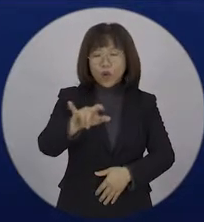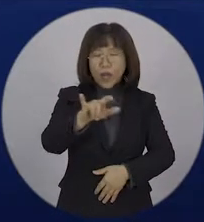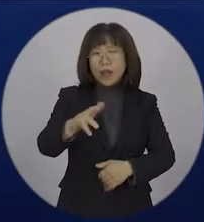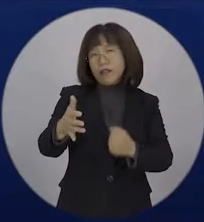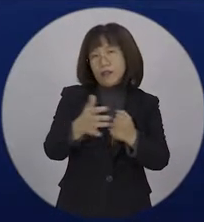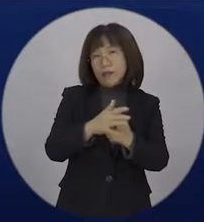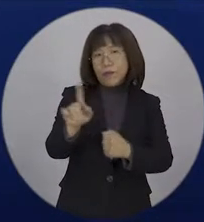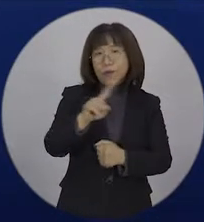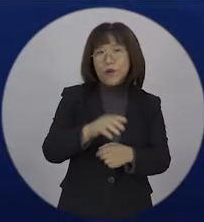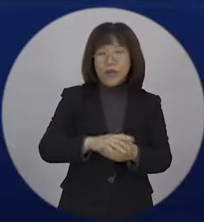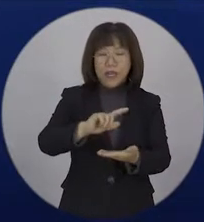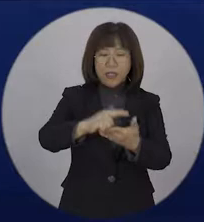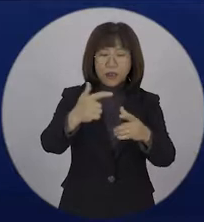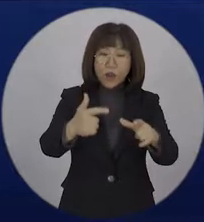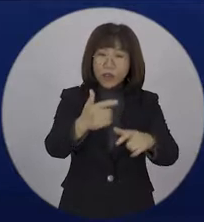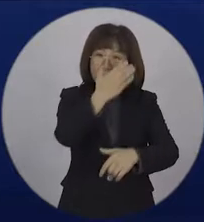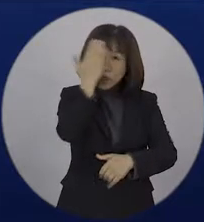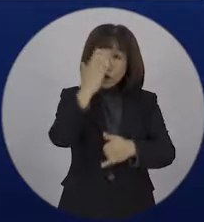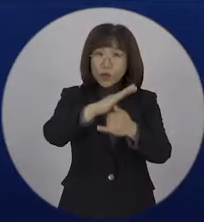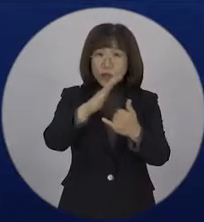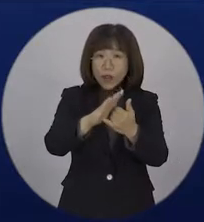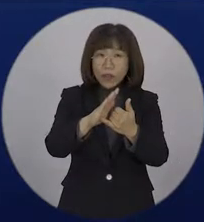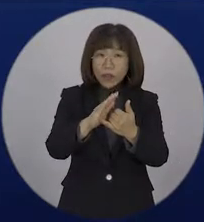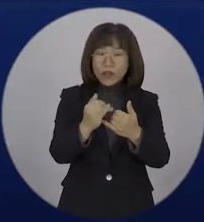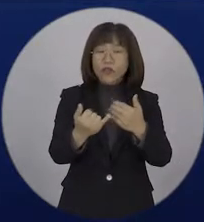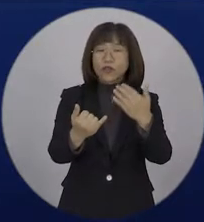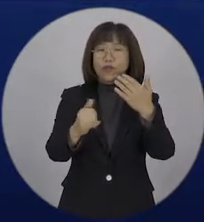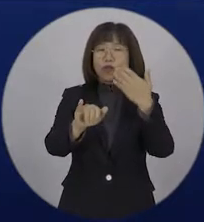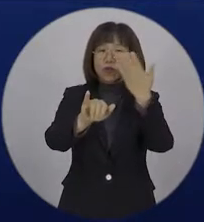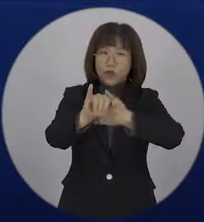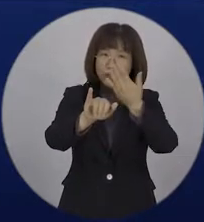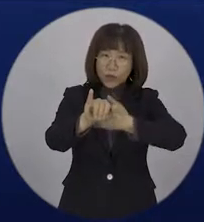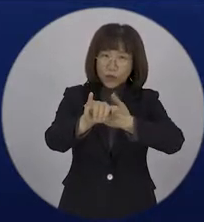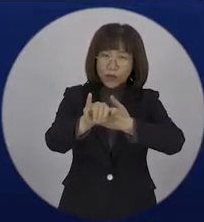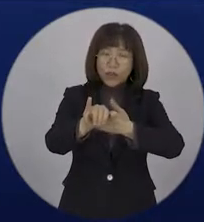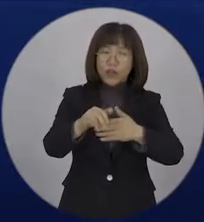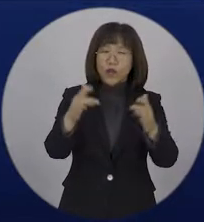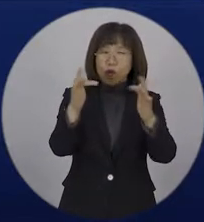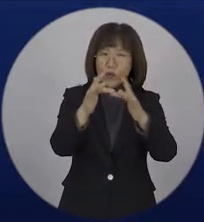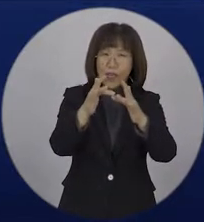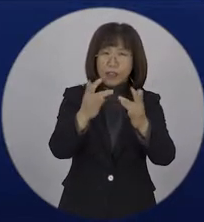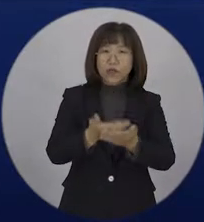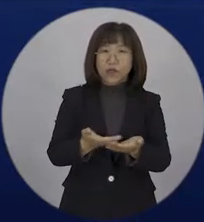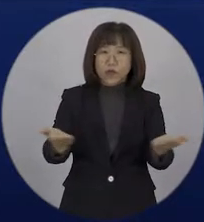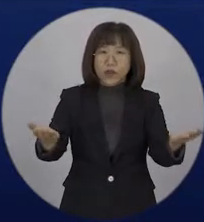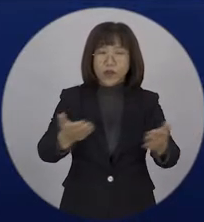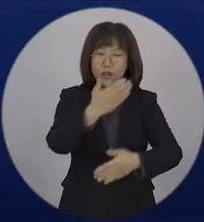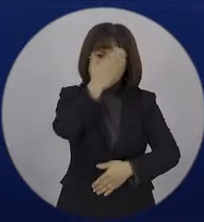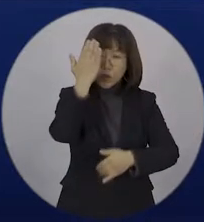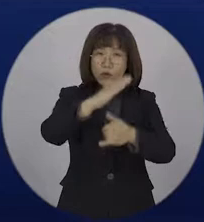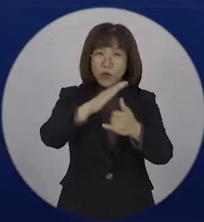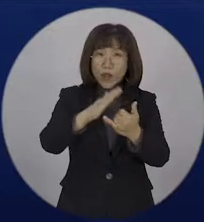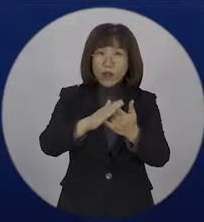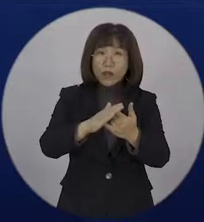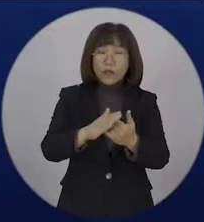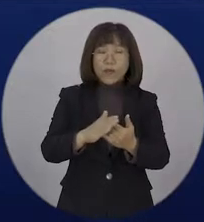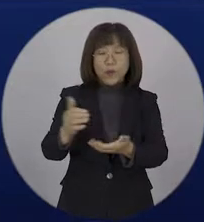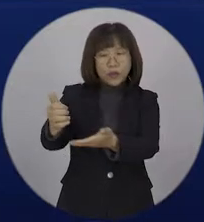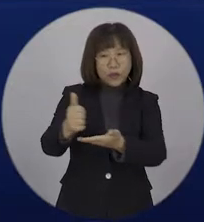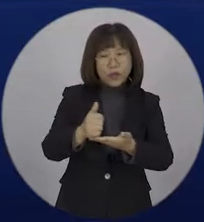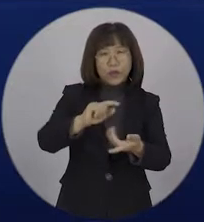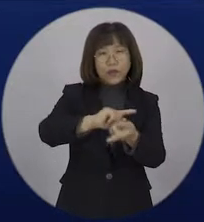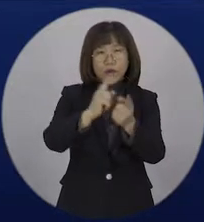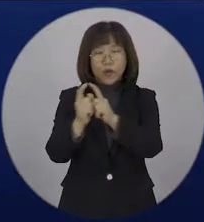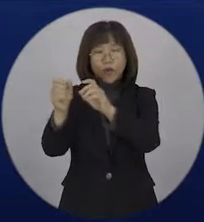코로 날 그 상황으로 인해 강서 청소년회관 유튜브 채널을 통해 온라인으로 진행됐으며 청소년들과 출연진이